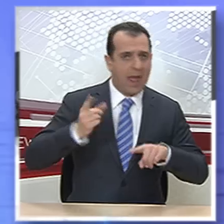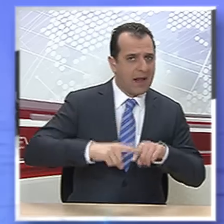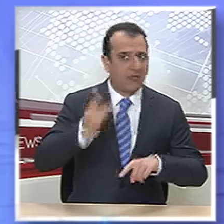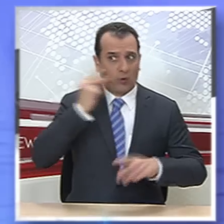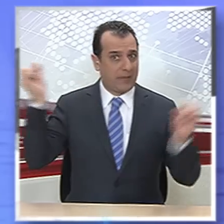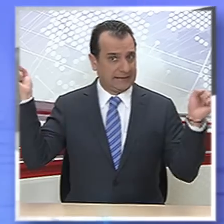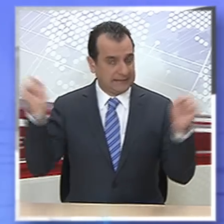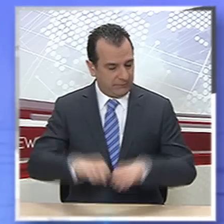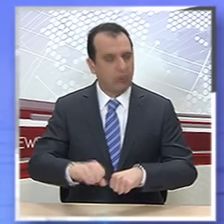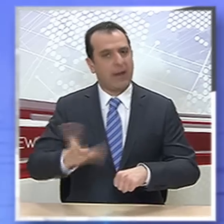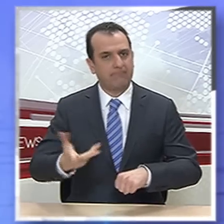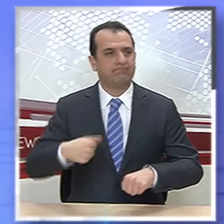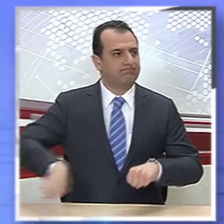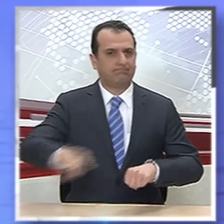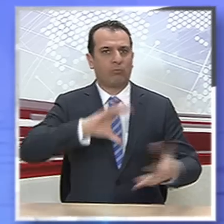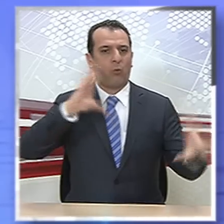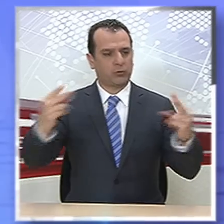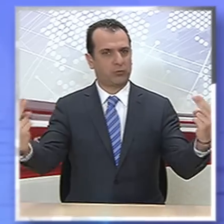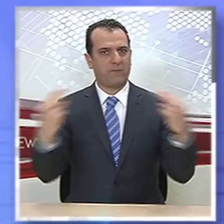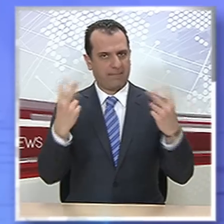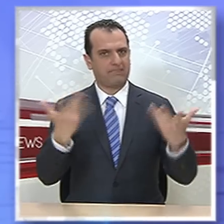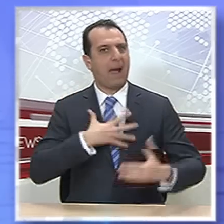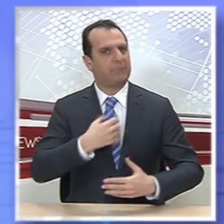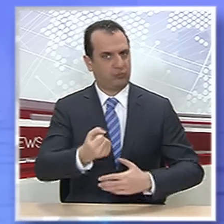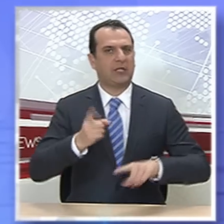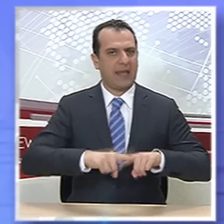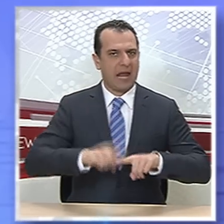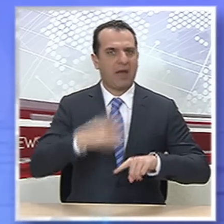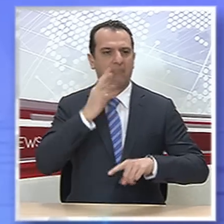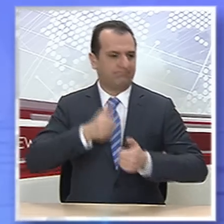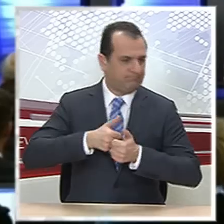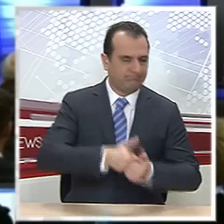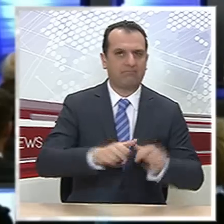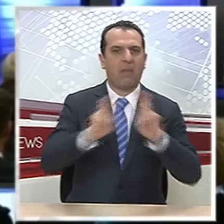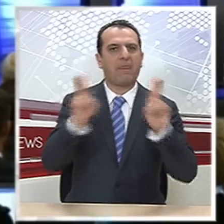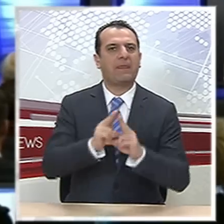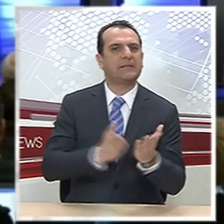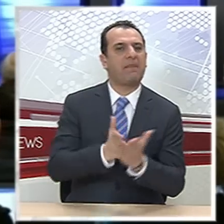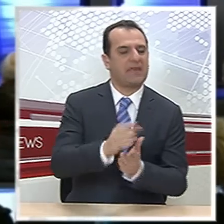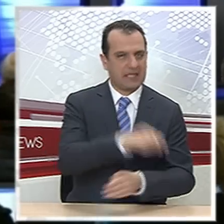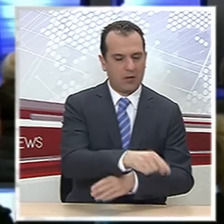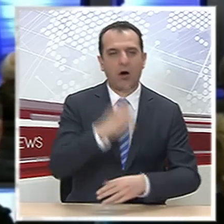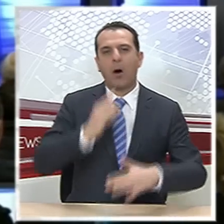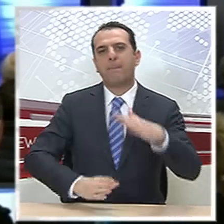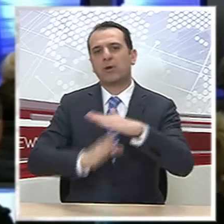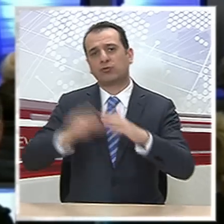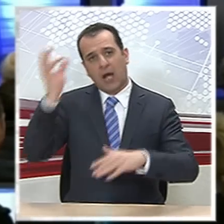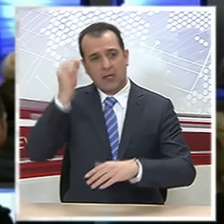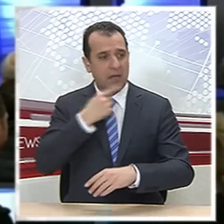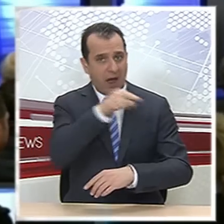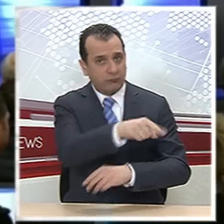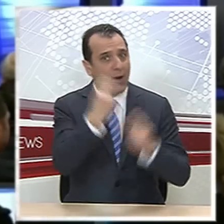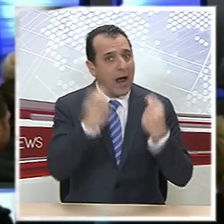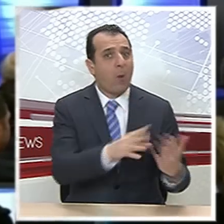έχει βασικό όπλο το διεθνές δίκαιο. Εξαιρετικό παράδειγμα για την Ευρώπη, που δίνει πολλές ελπίδες, χαρακτήρισε τη συμφωνία ο πρόεδρος της Γαλλίας, Εμμανουέλ